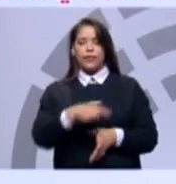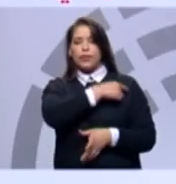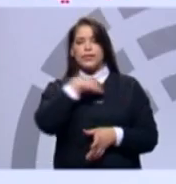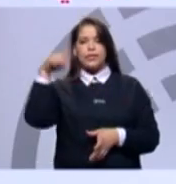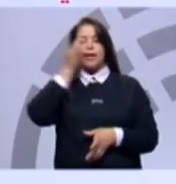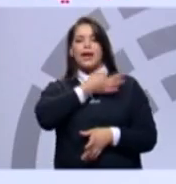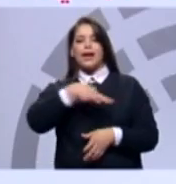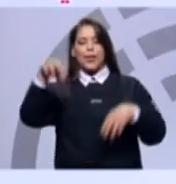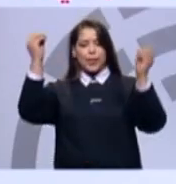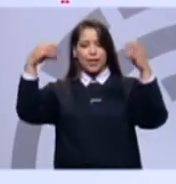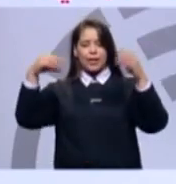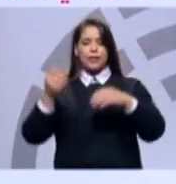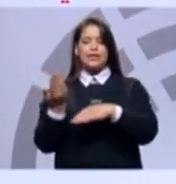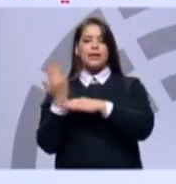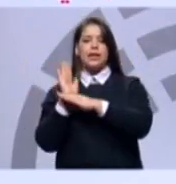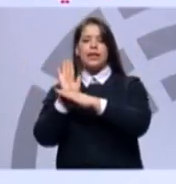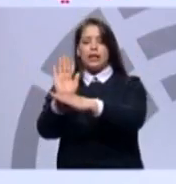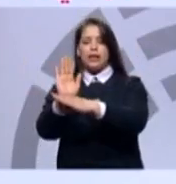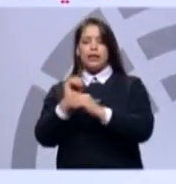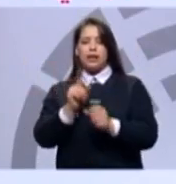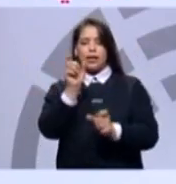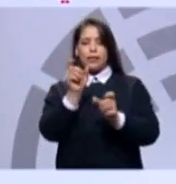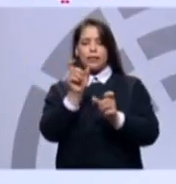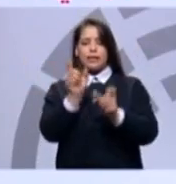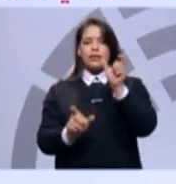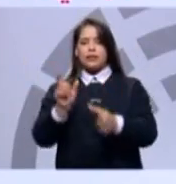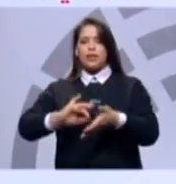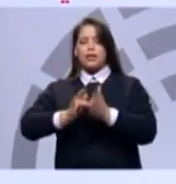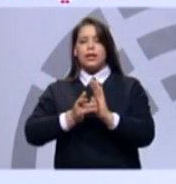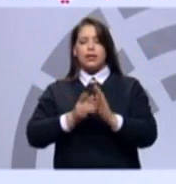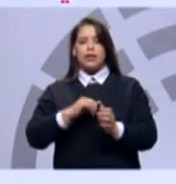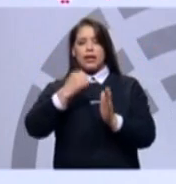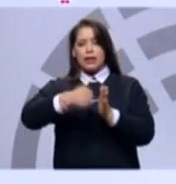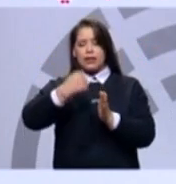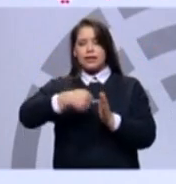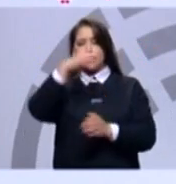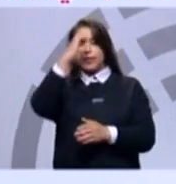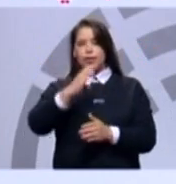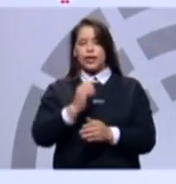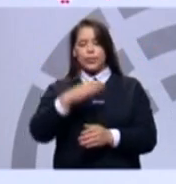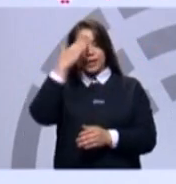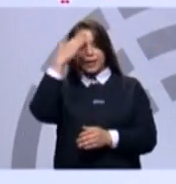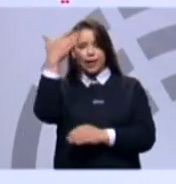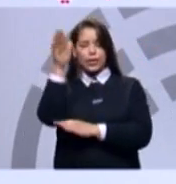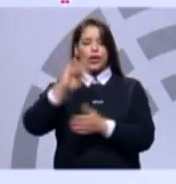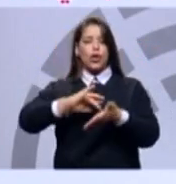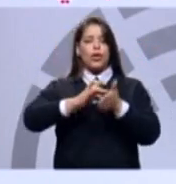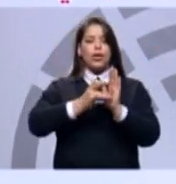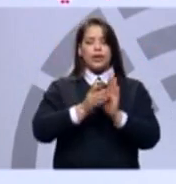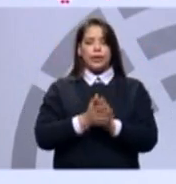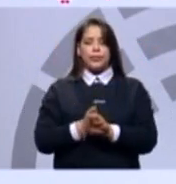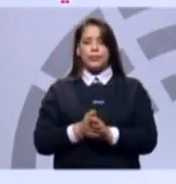بسم الله الرحمن الرحيم الى اهالينا بالدائره الانتخابيه القرويه الجنوبيه تحيه وطنيه لكم جميعا انا